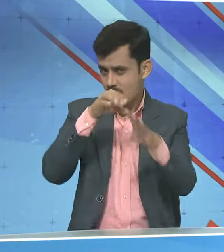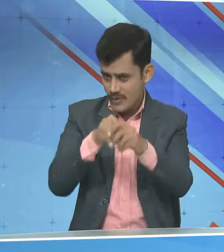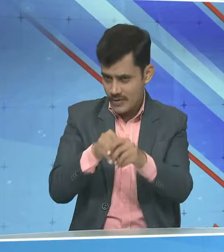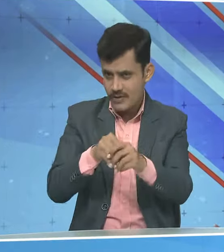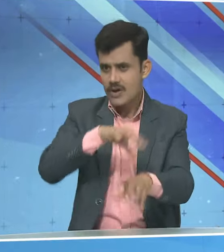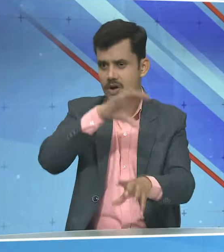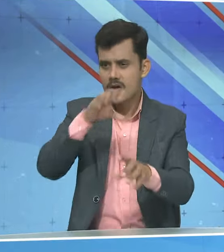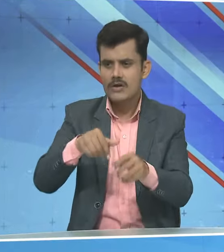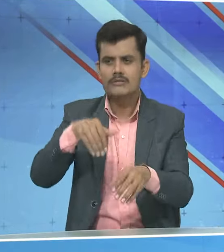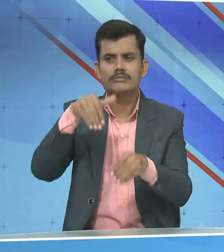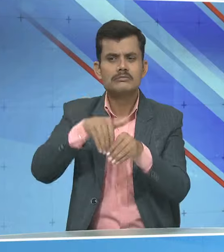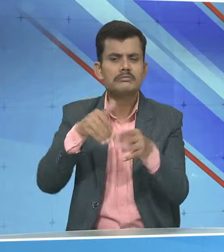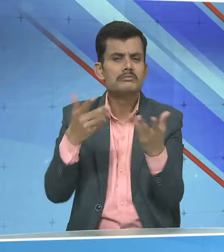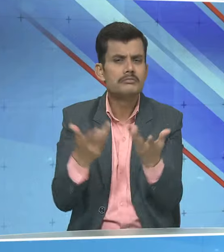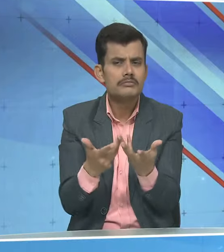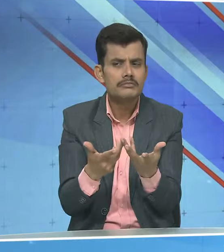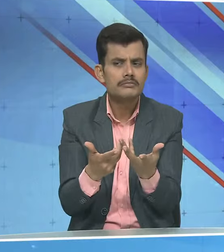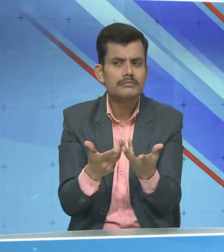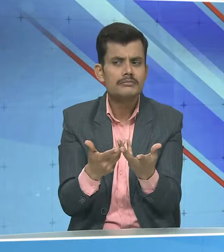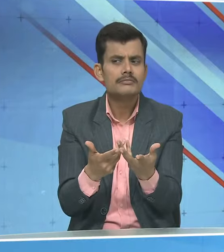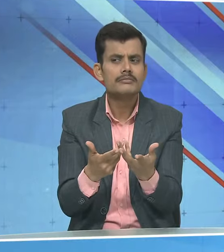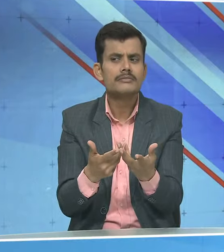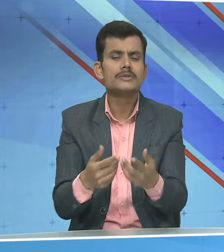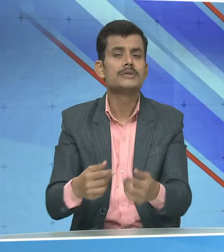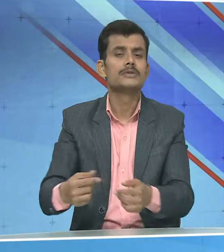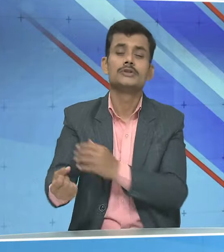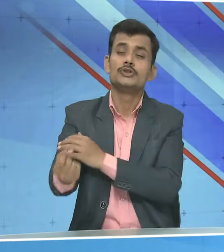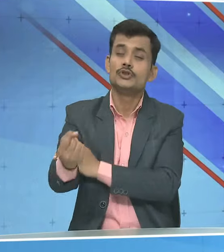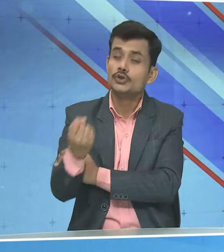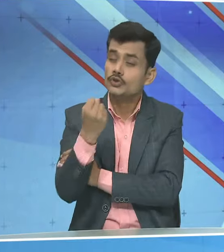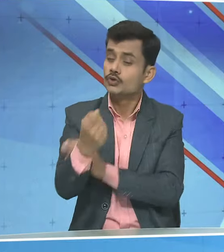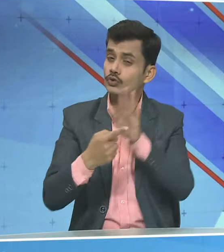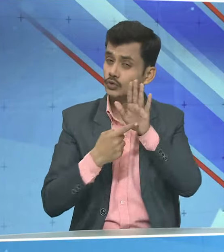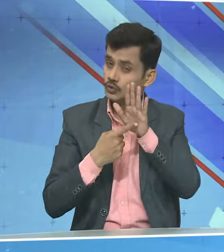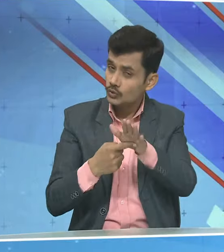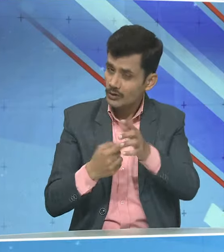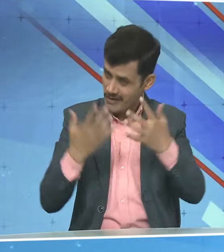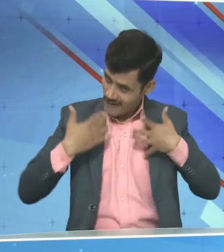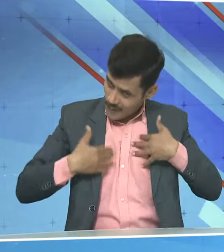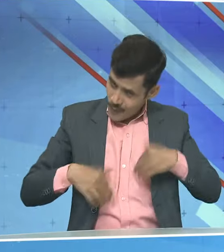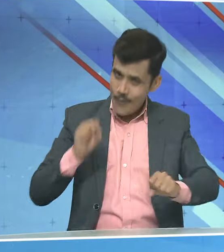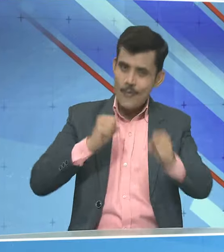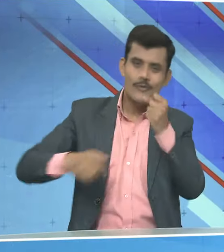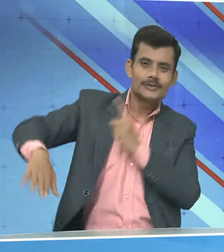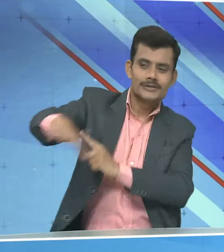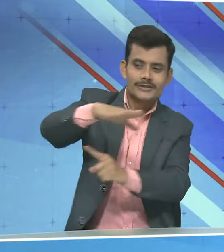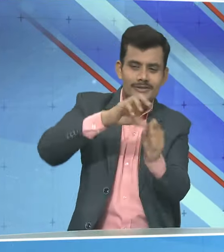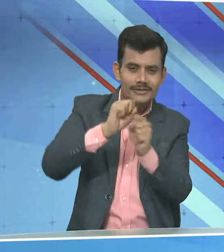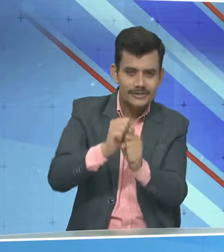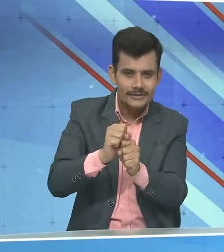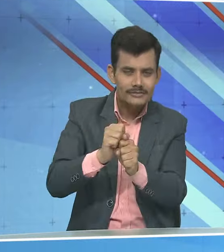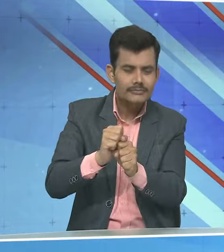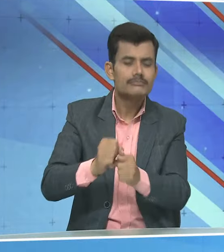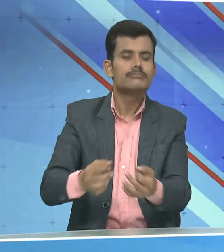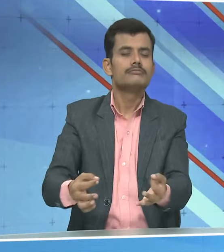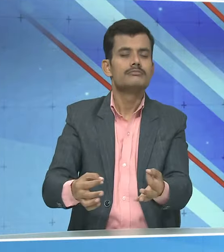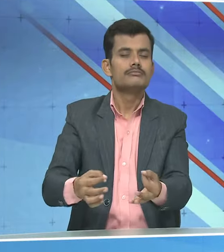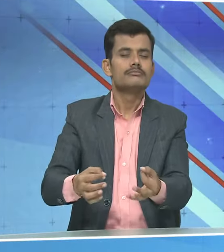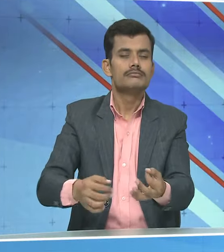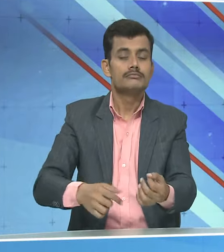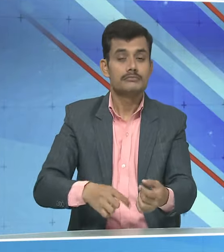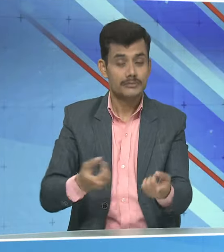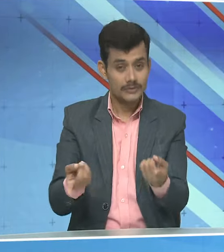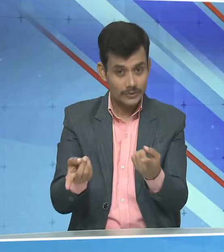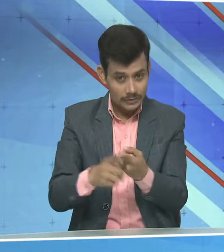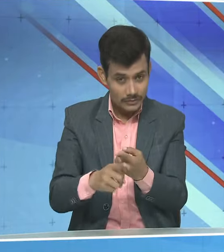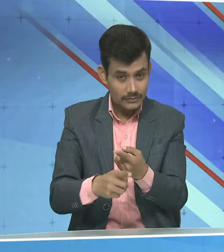है, जो स्नेक है, इसका सिंबलिज्म है शक्ति को लेके, जो हम सबकी बॉडी के अंदर है। वो शक्ति कॉइल्ड अप होती है बॉडी के अंदर, बट देन